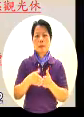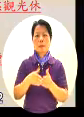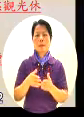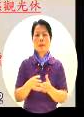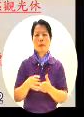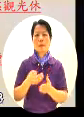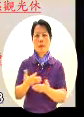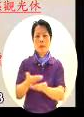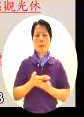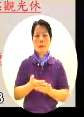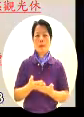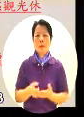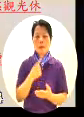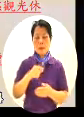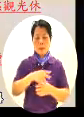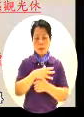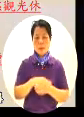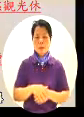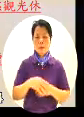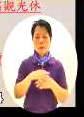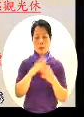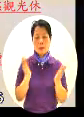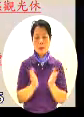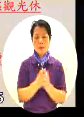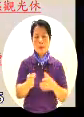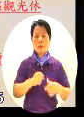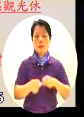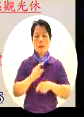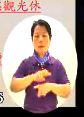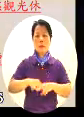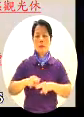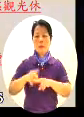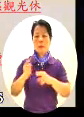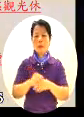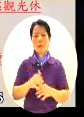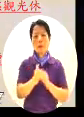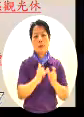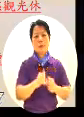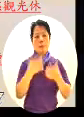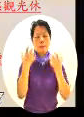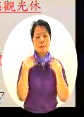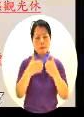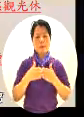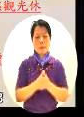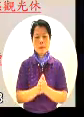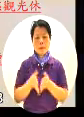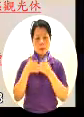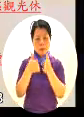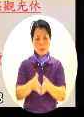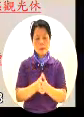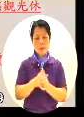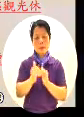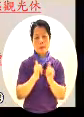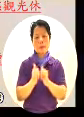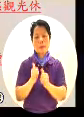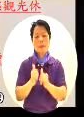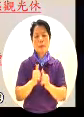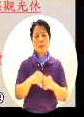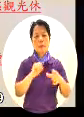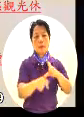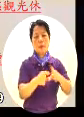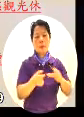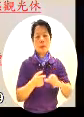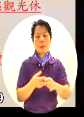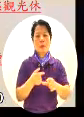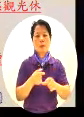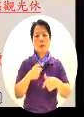哥，咱所有的公共事业体啊，除了社会责任以外哈，应该朝着民营化了哈。还有第五